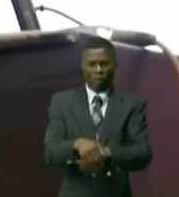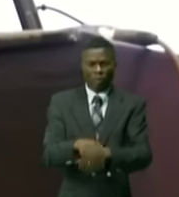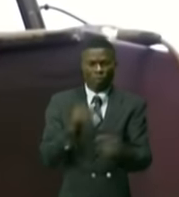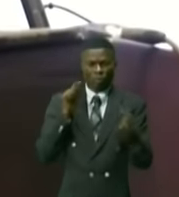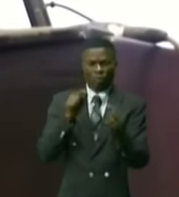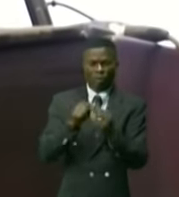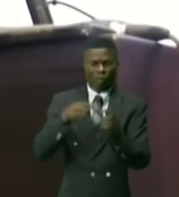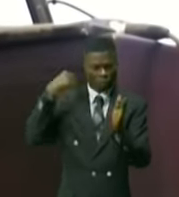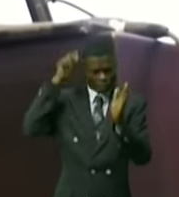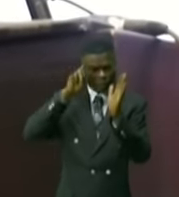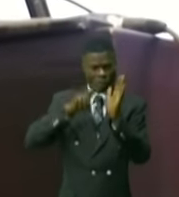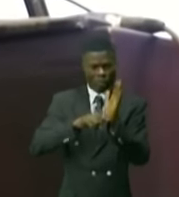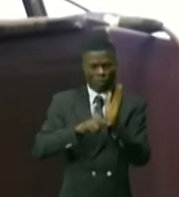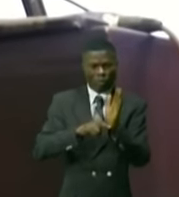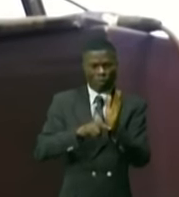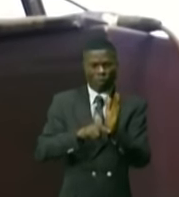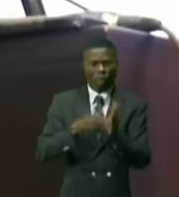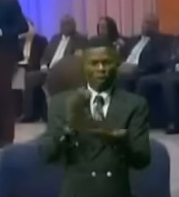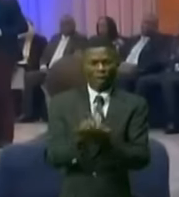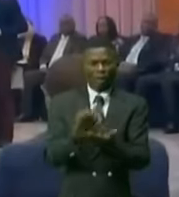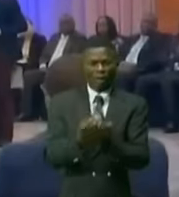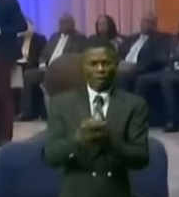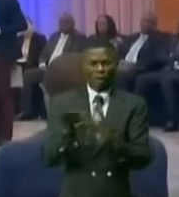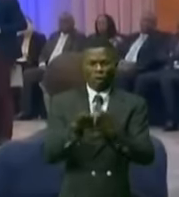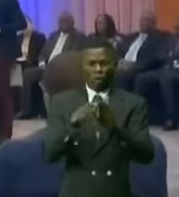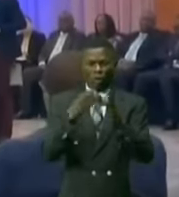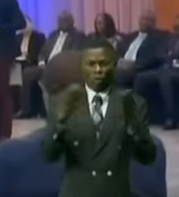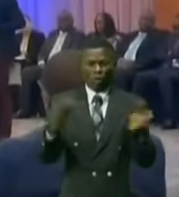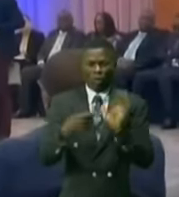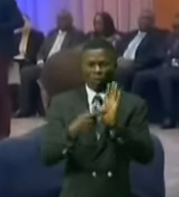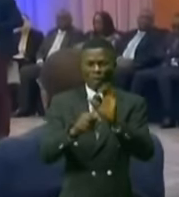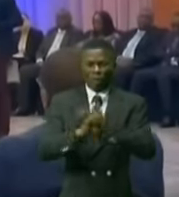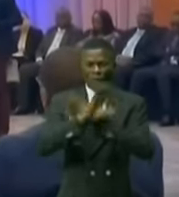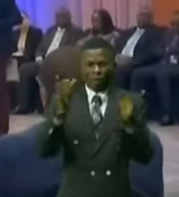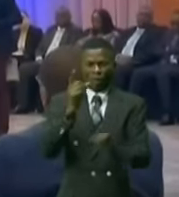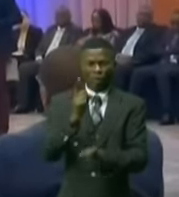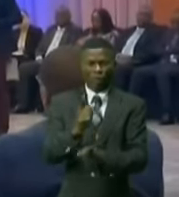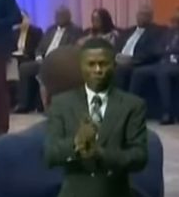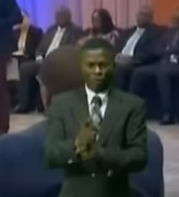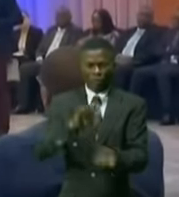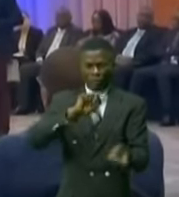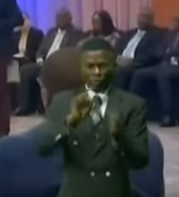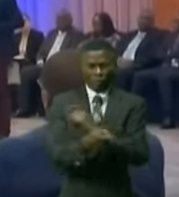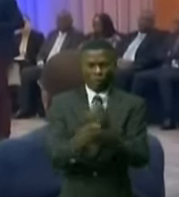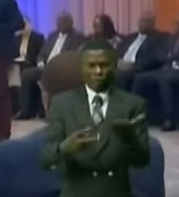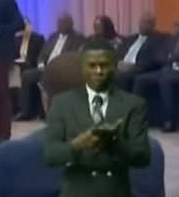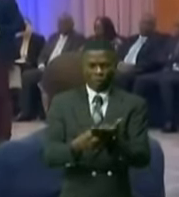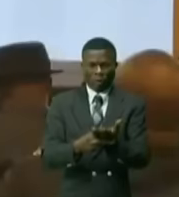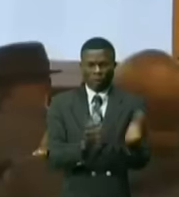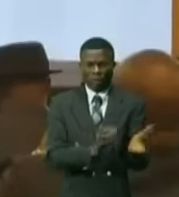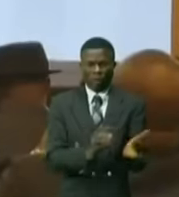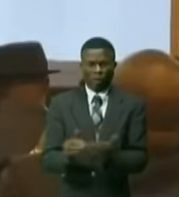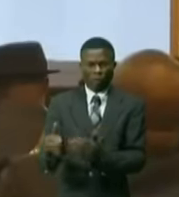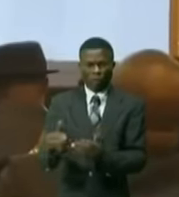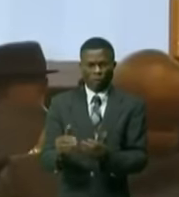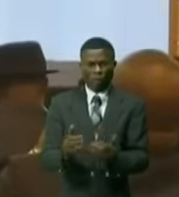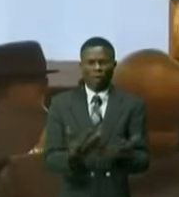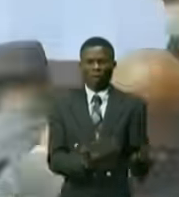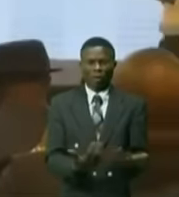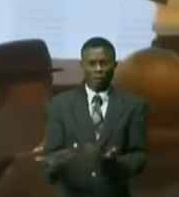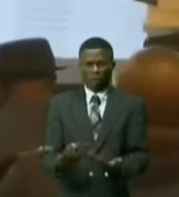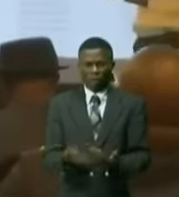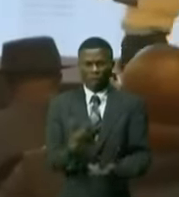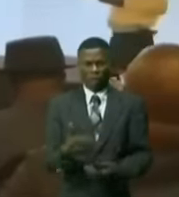envers une gouvernance économique ouverte et juste. Notons par ailleurs que la réforme sur la facture normalisée et des